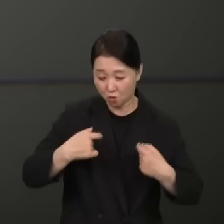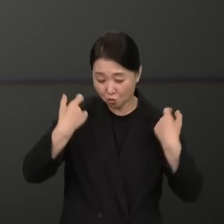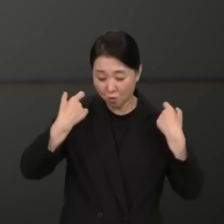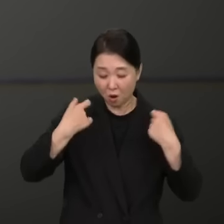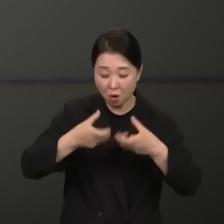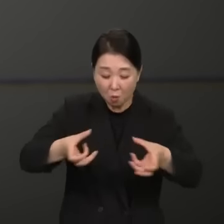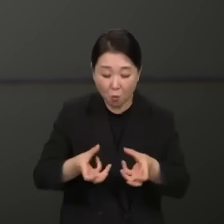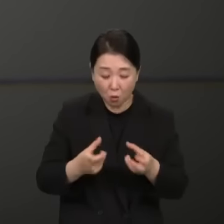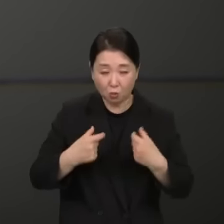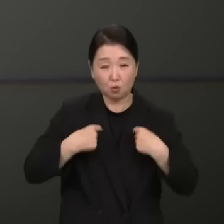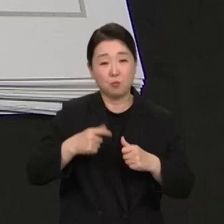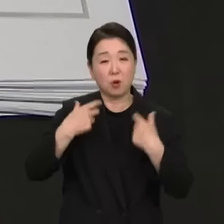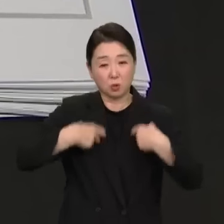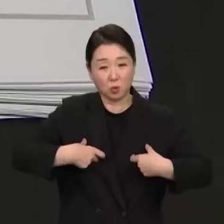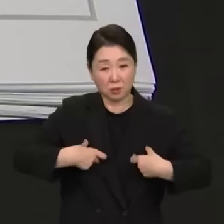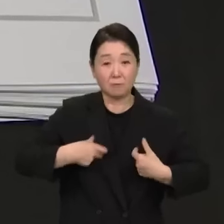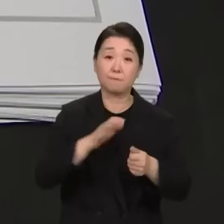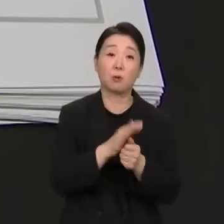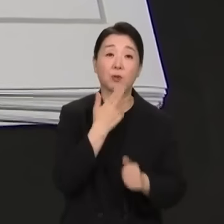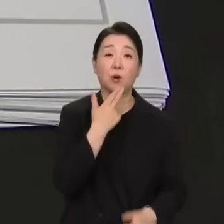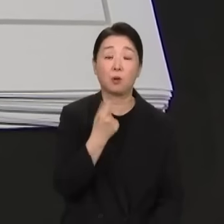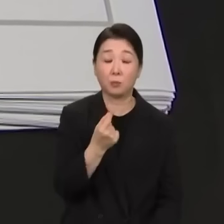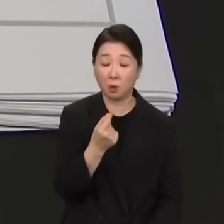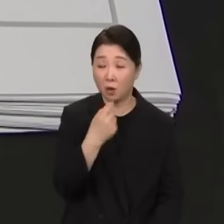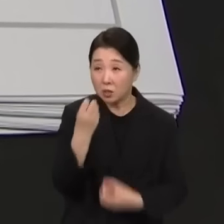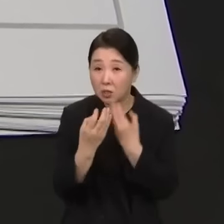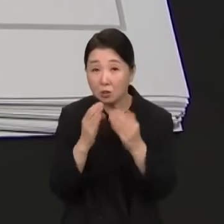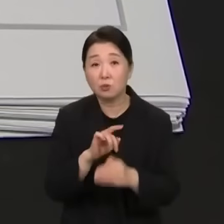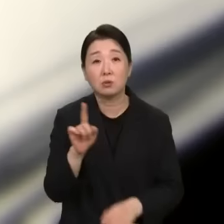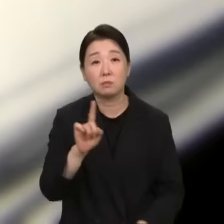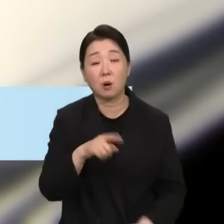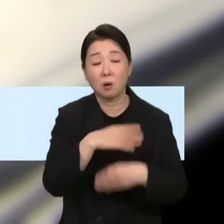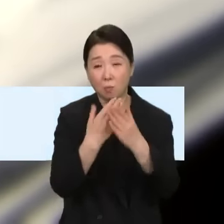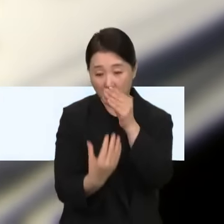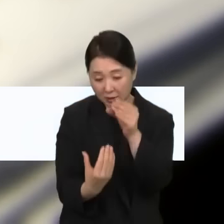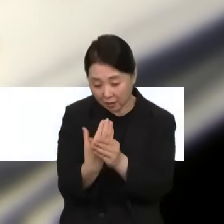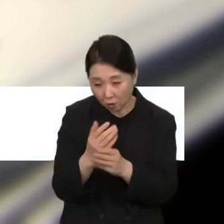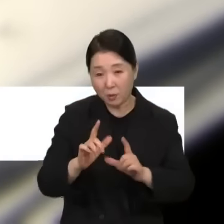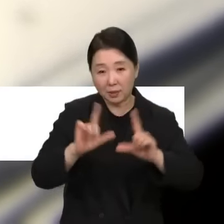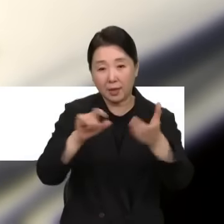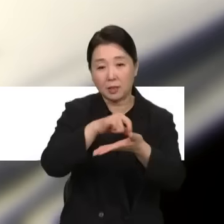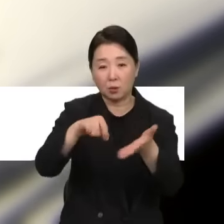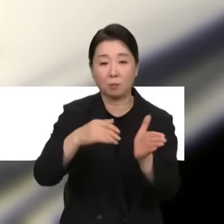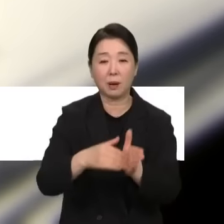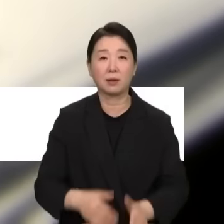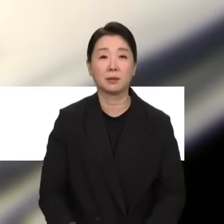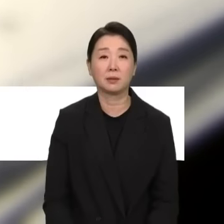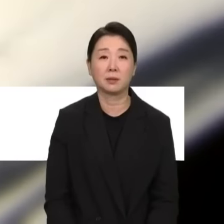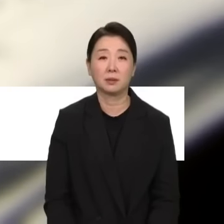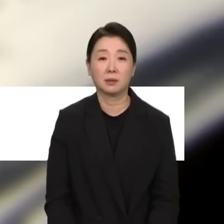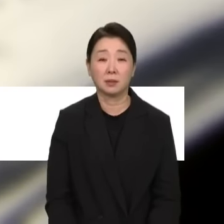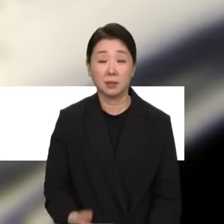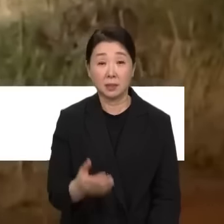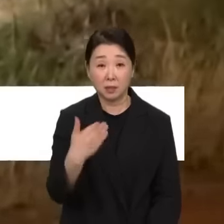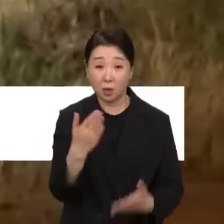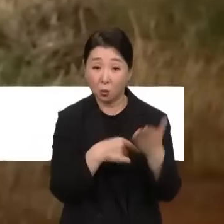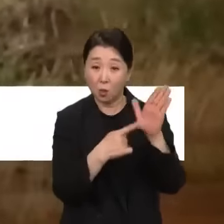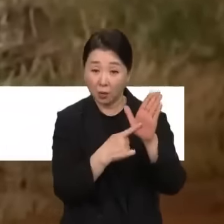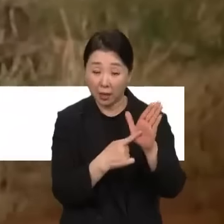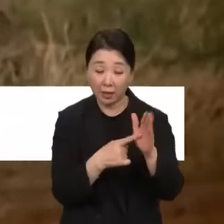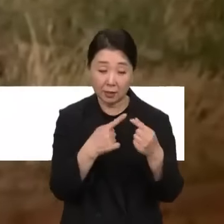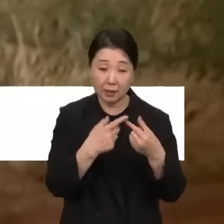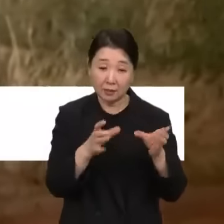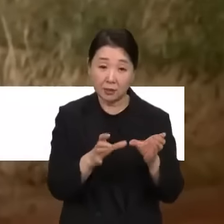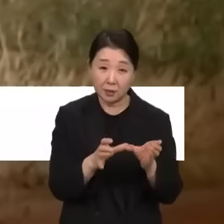지급되지 않았다고 진술했습니다. 해당 진술들은 모두 사고 발생 당일 기록된 내용입니다. 앞서 공개됐던